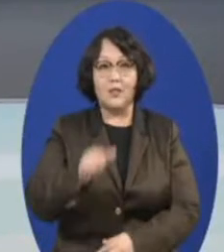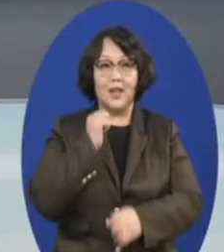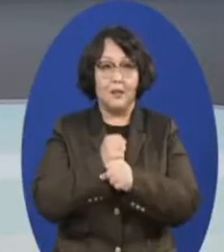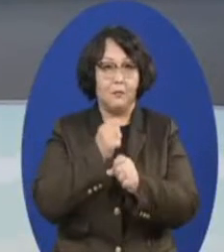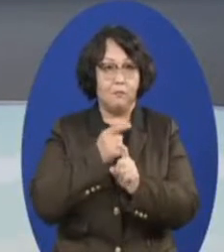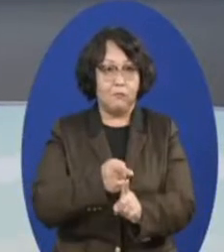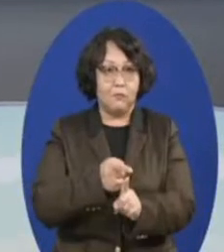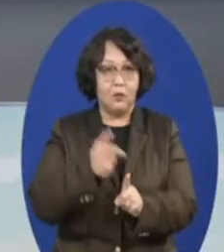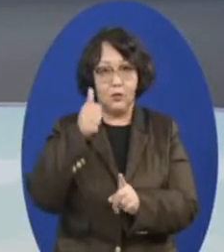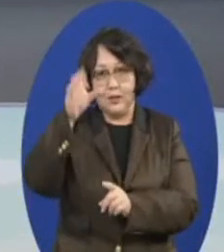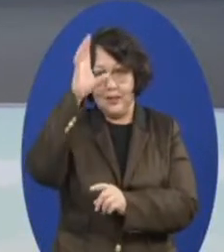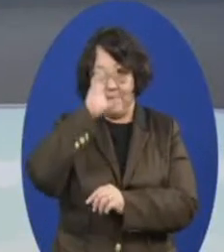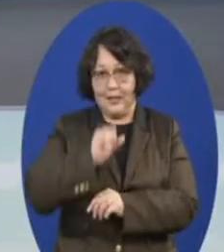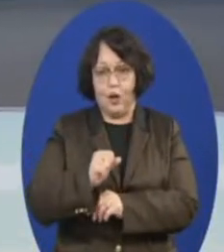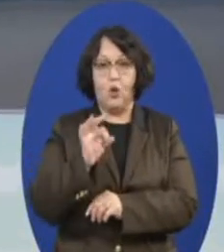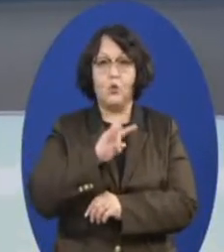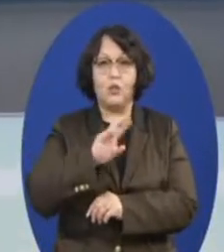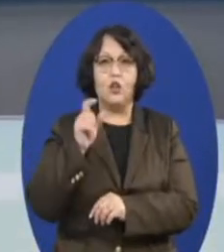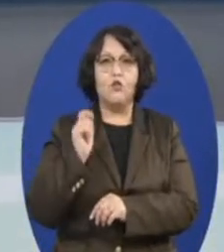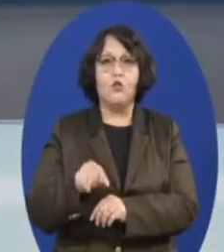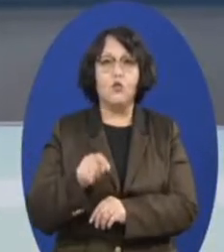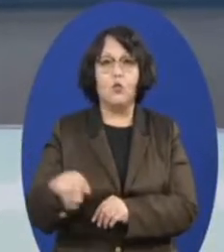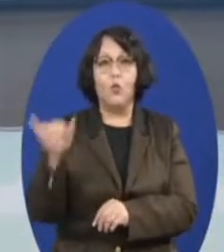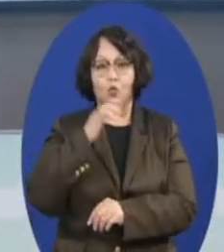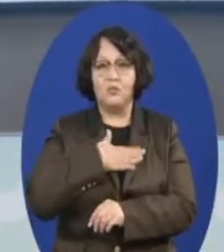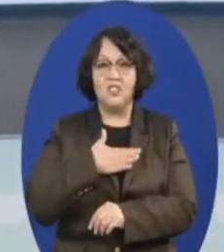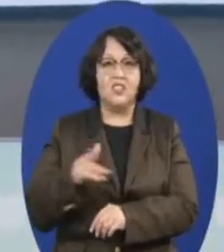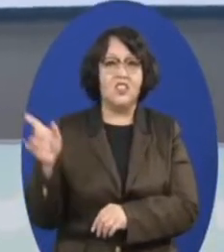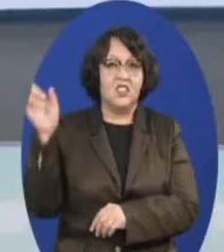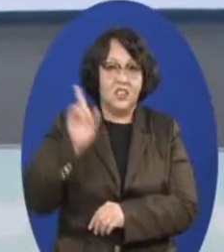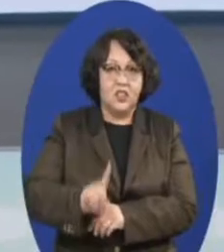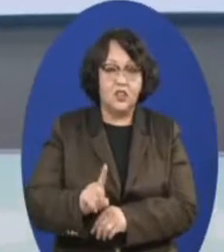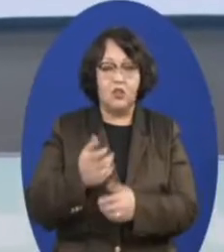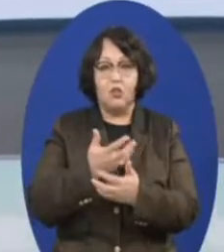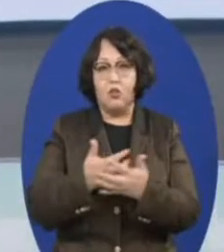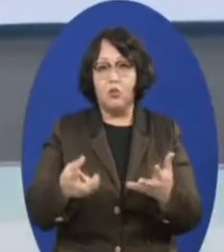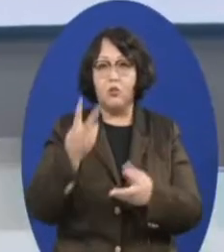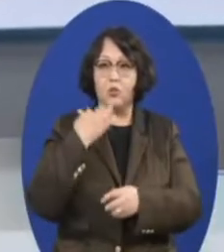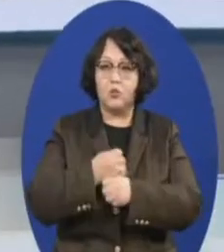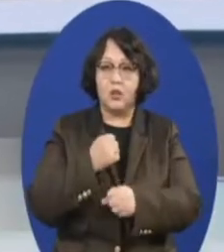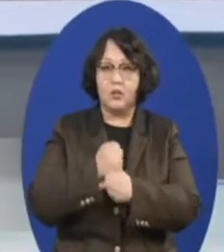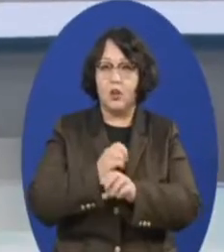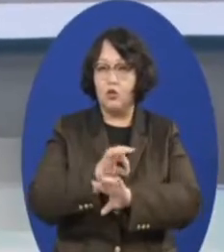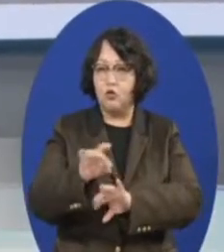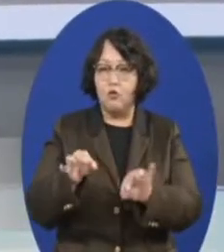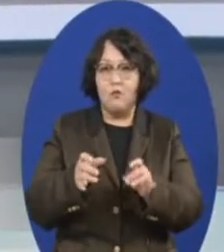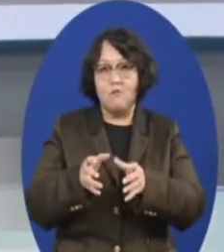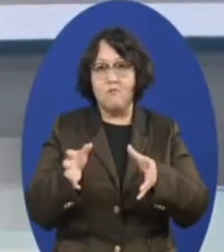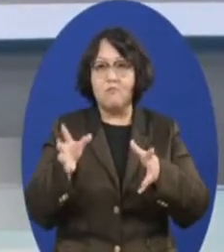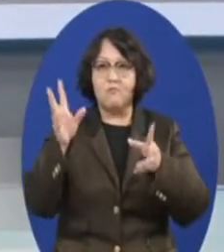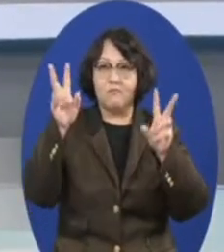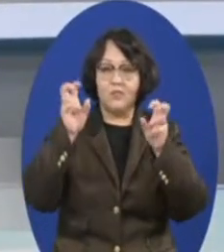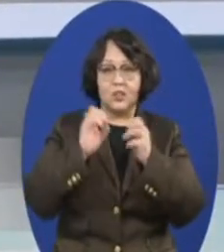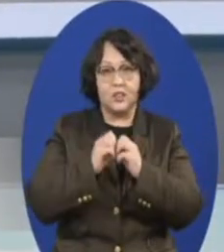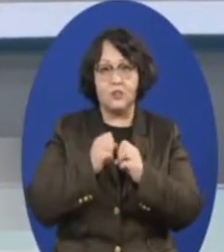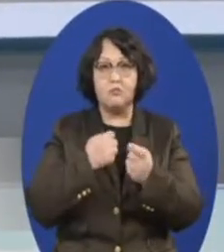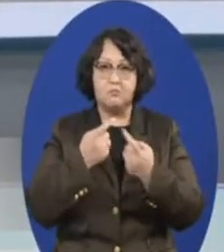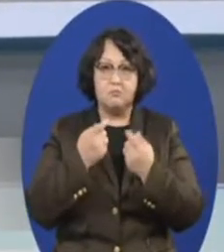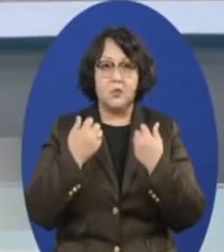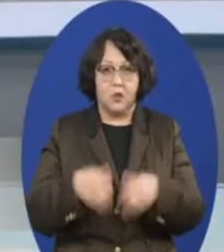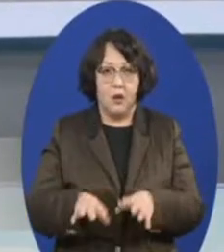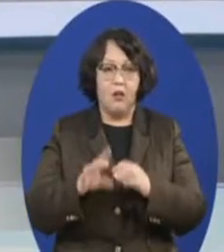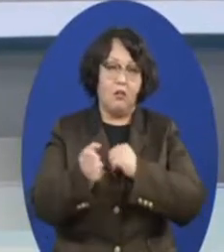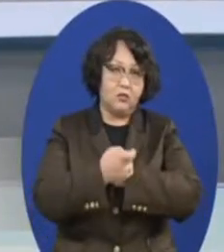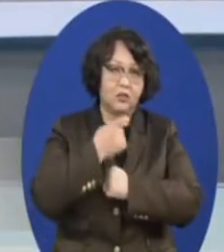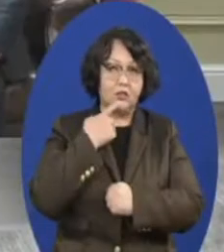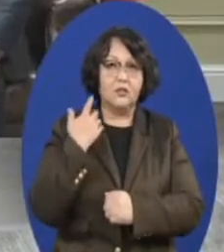За Японд ажиллаар айлчилсан ерөнхийлөгчид Оюун Эрдэнэ өнөөдөр эх орондоо ирсэн байна. Тэрээр олон үйл явдал давхацсан өргөн цар хүрээтэй ажилуулсныг